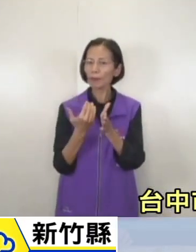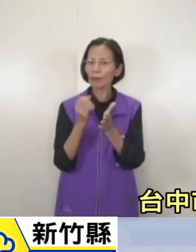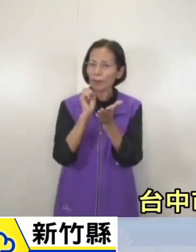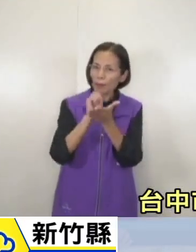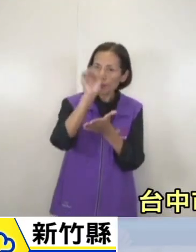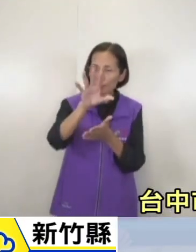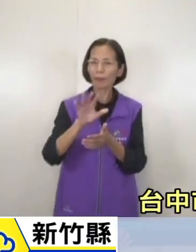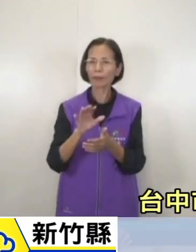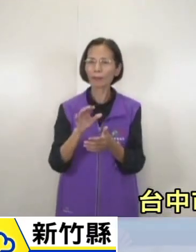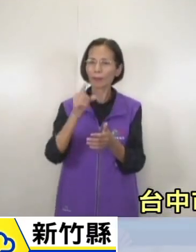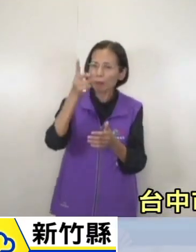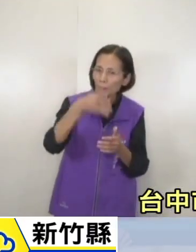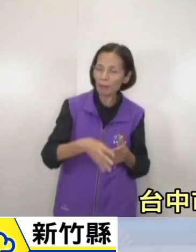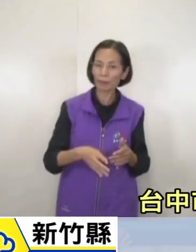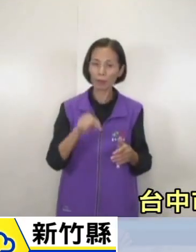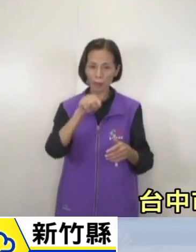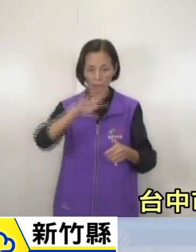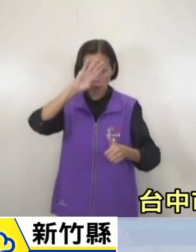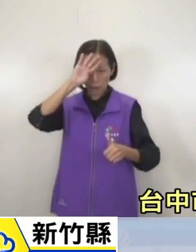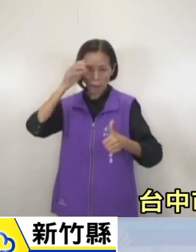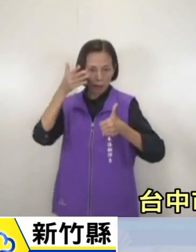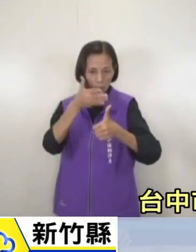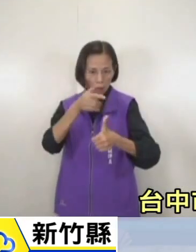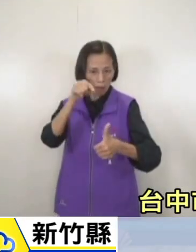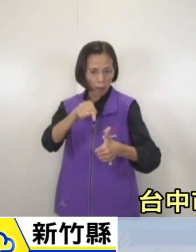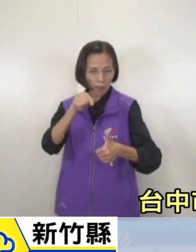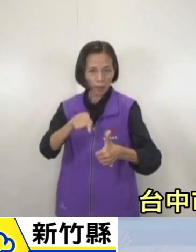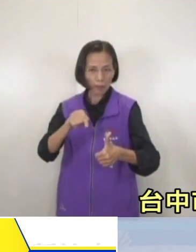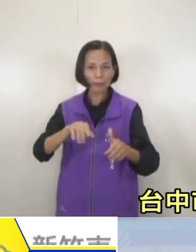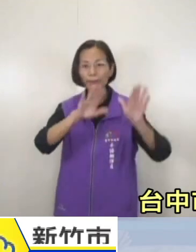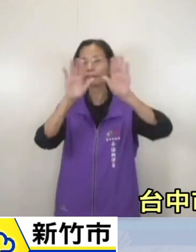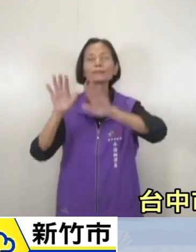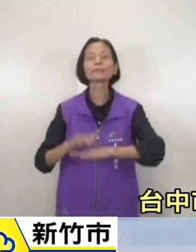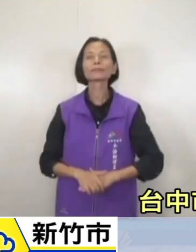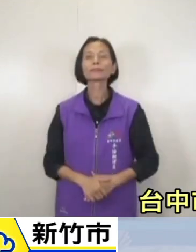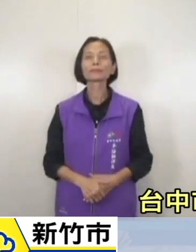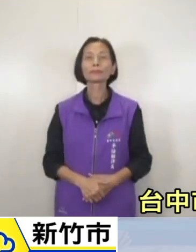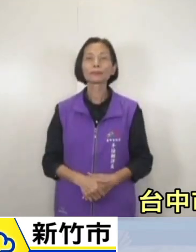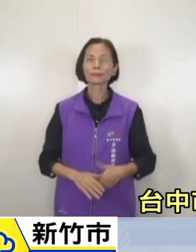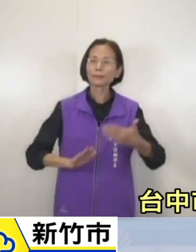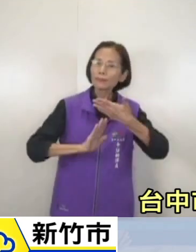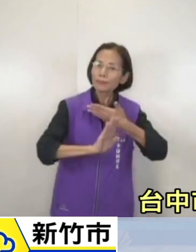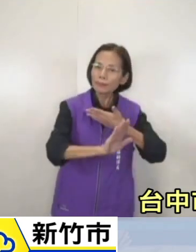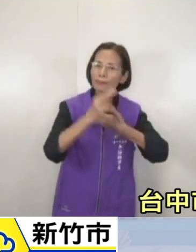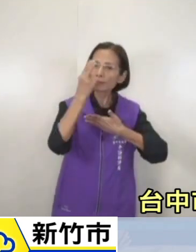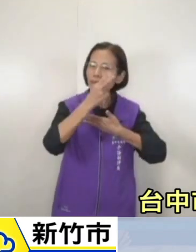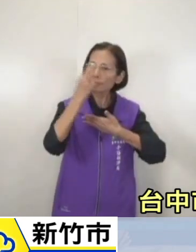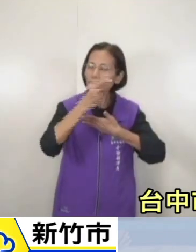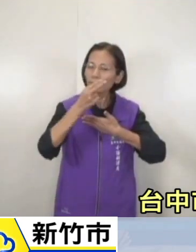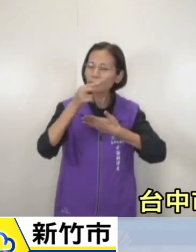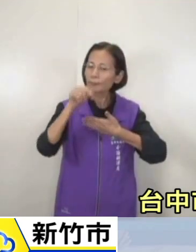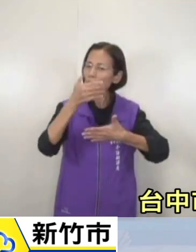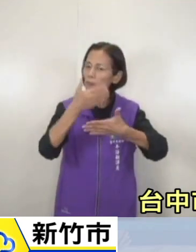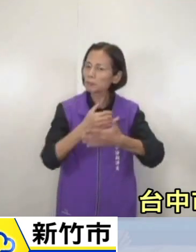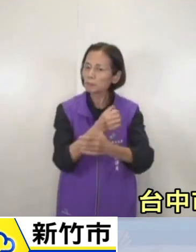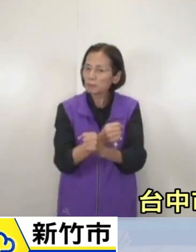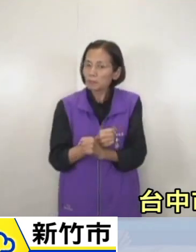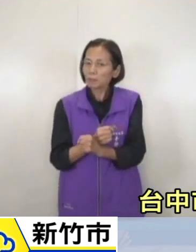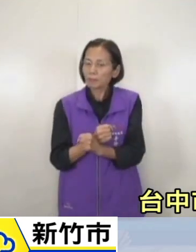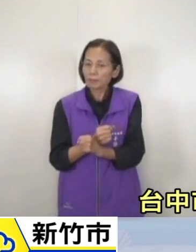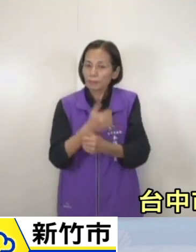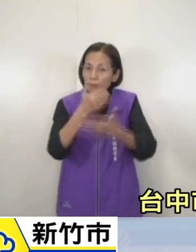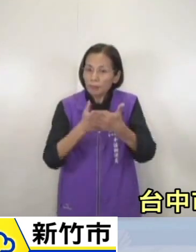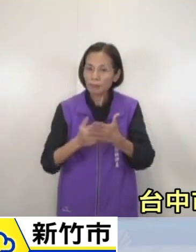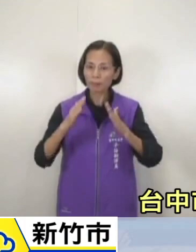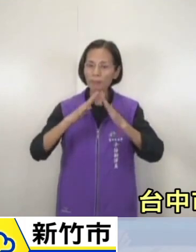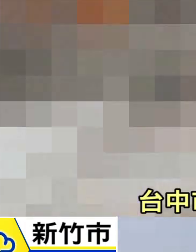就是本市哈染疫的一个特殊的一个趋势啊，所以我们在外面的风险，市民朋友都有警觉，在家里